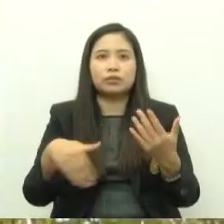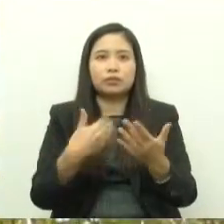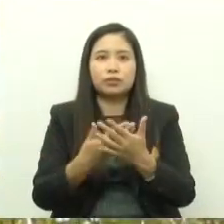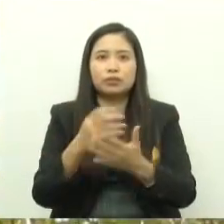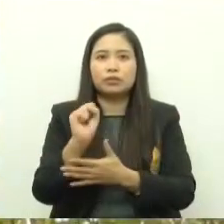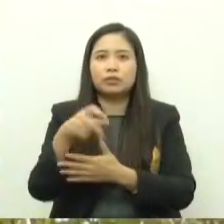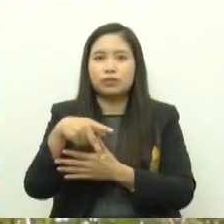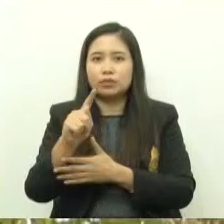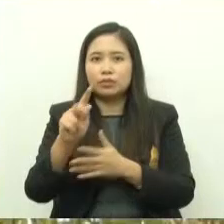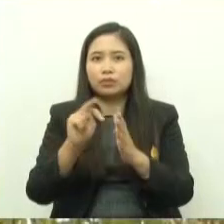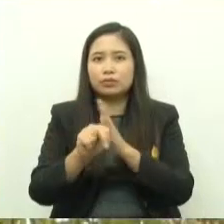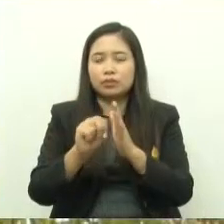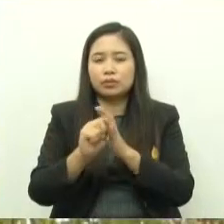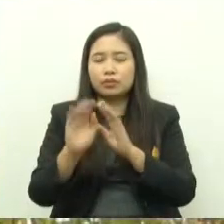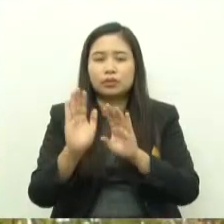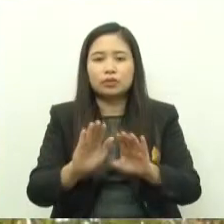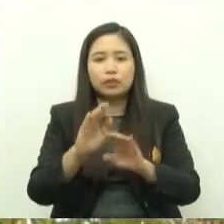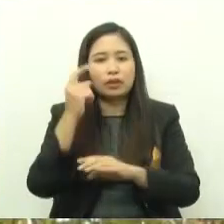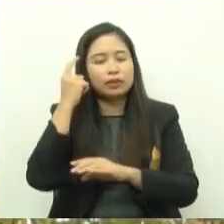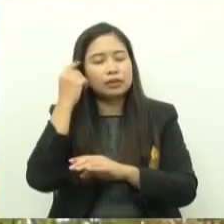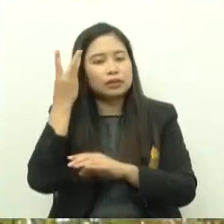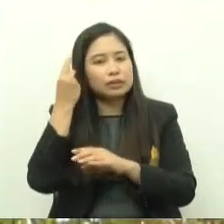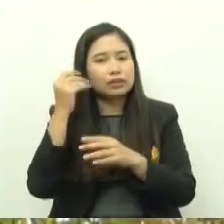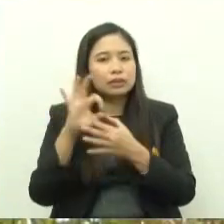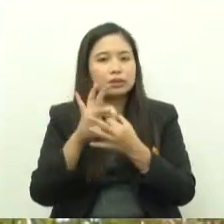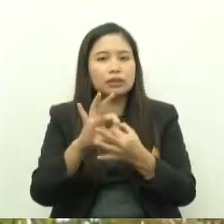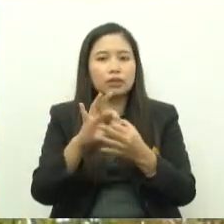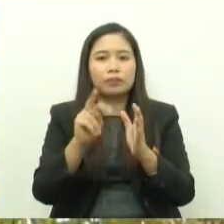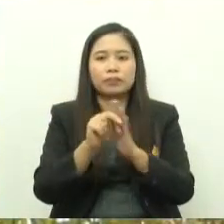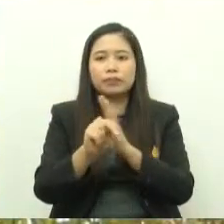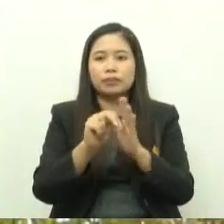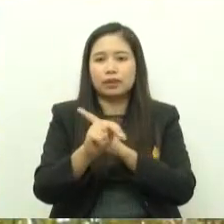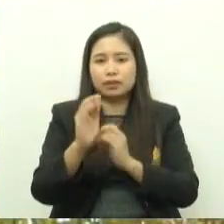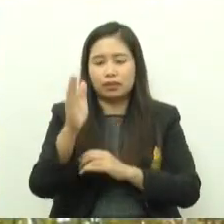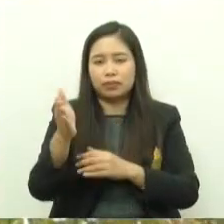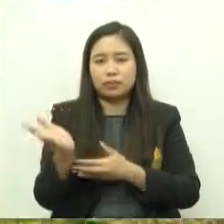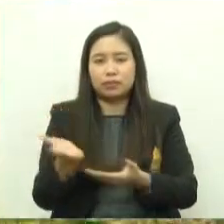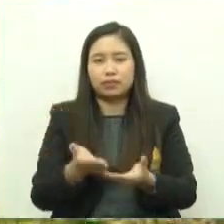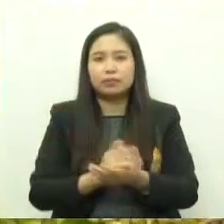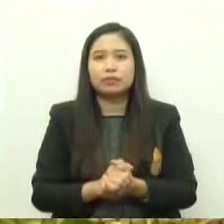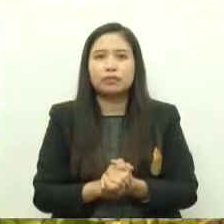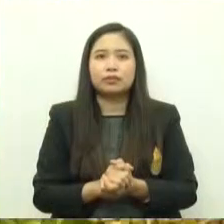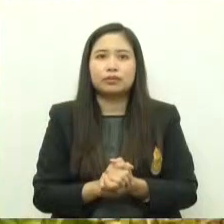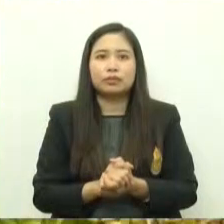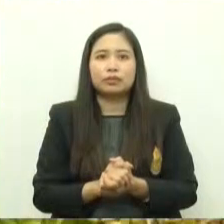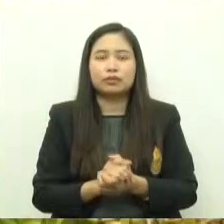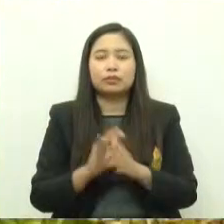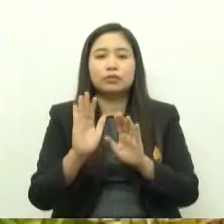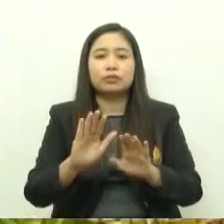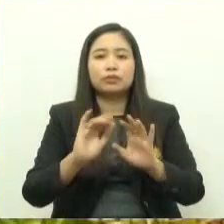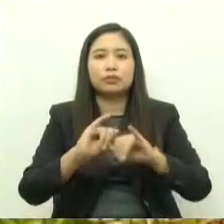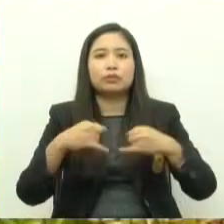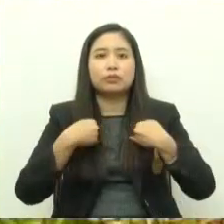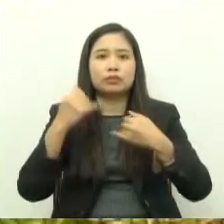เขตหนนะครับได้ฝากข้อคิดถึงเจ้าภาพศิลปหัถกรรมระดับชาติครั้งถัดไปขอเรียนเชิญครับก็อยากจะฝากเจ้าภาพในปีตัด